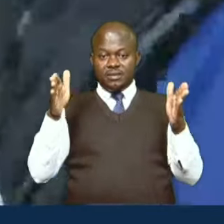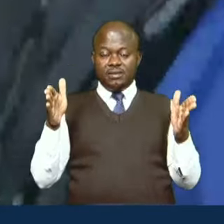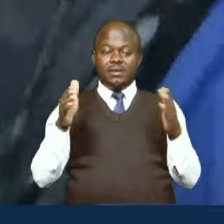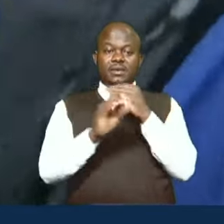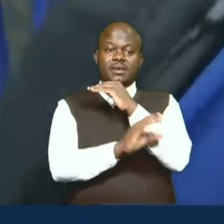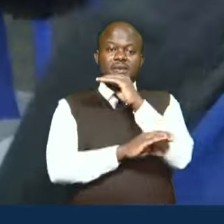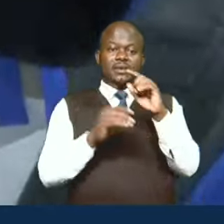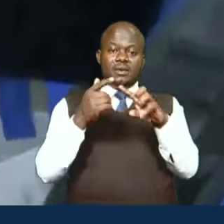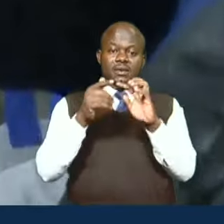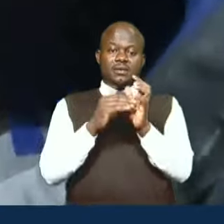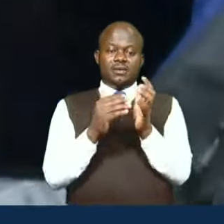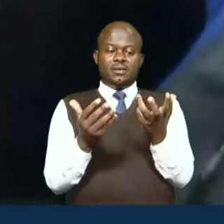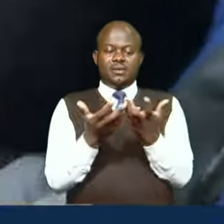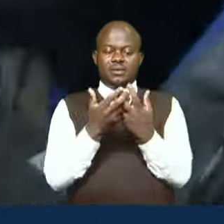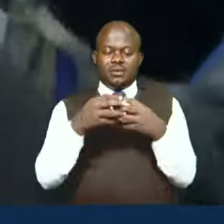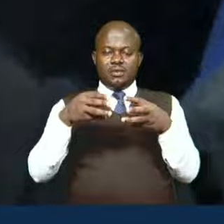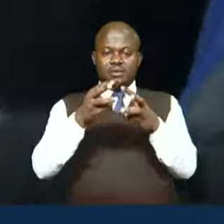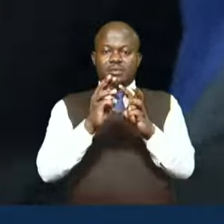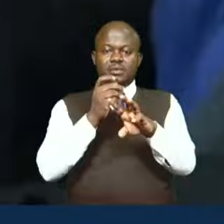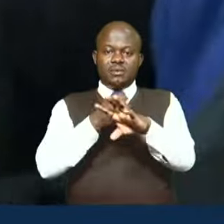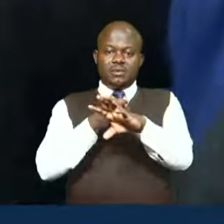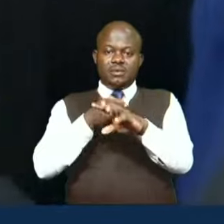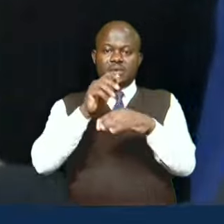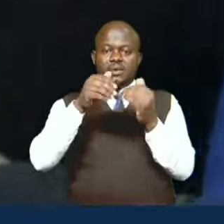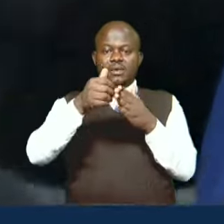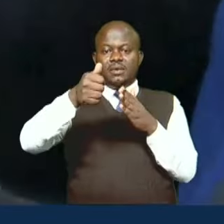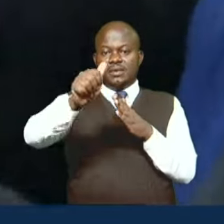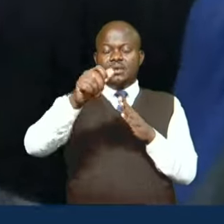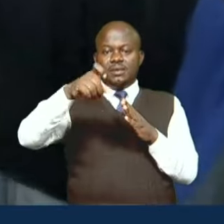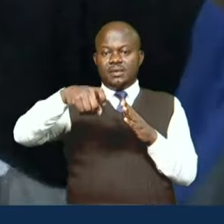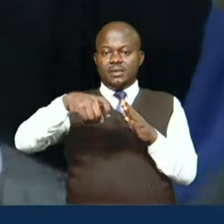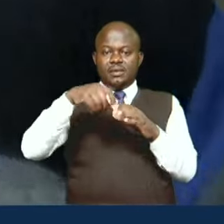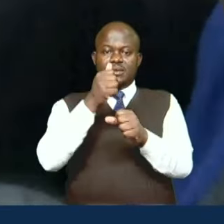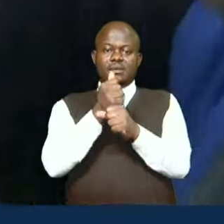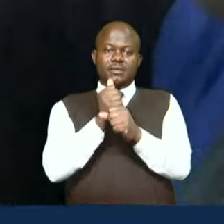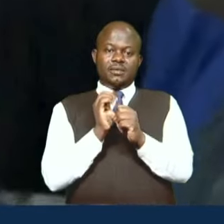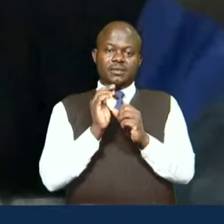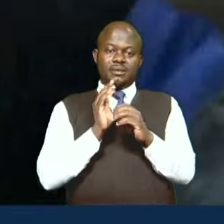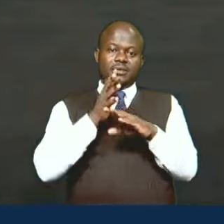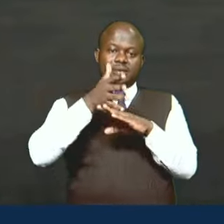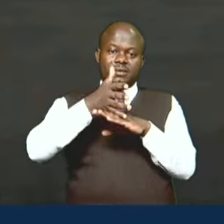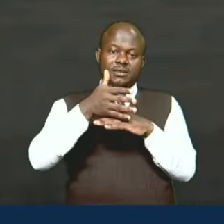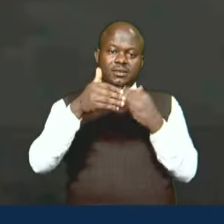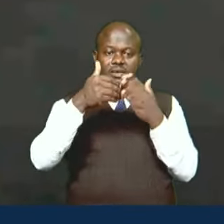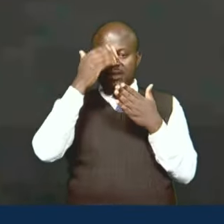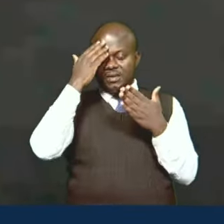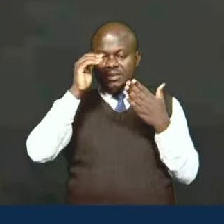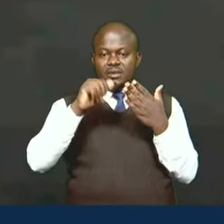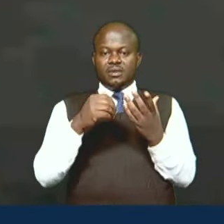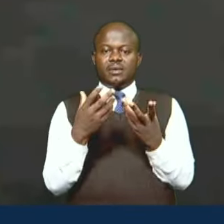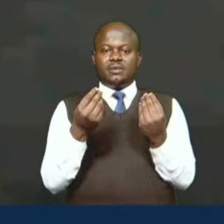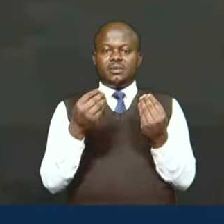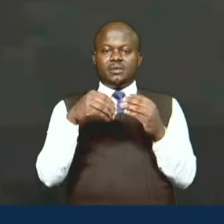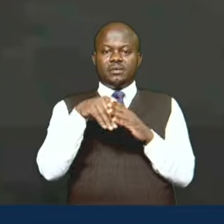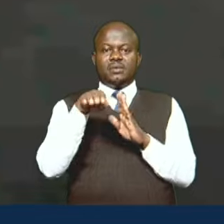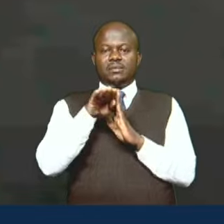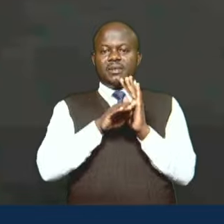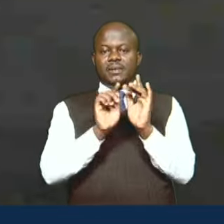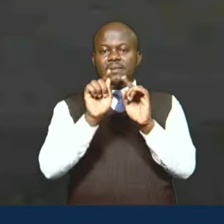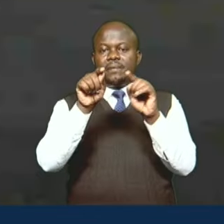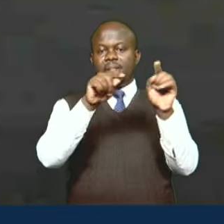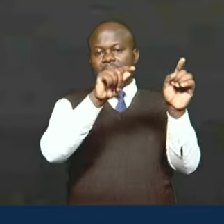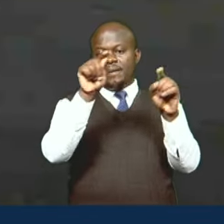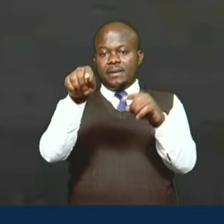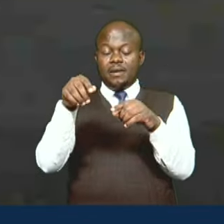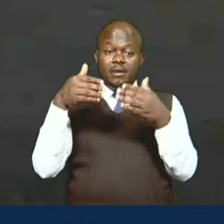kandi bikanajyanirana no kumangira abaturage bacu bakina gukora ingendo zambukiranya imipaka kugira ngo babashe koroherezwa muri gahunda berekejemo.